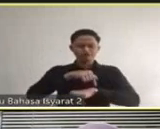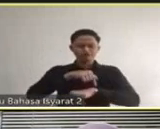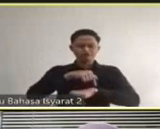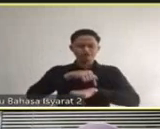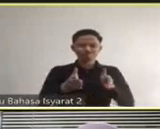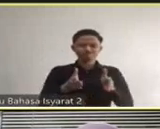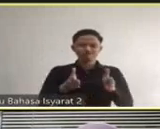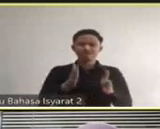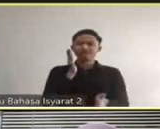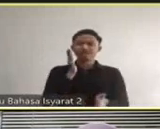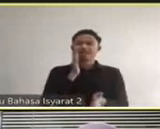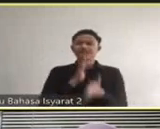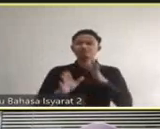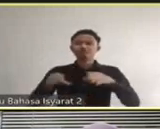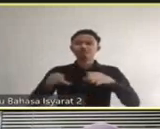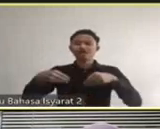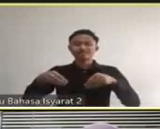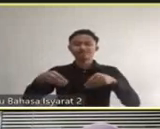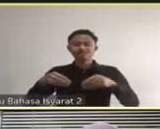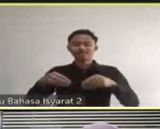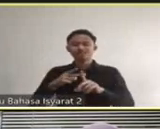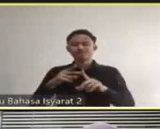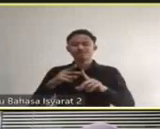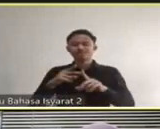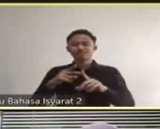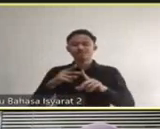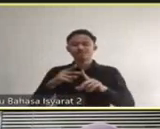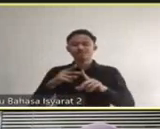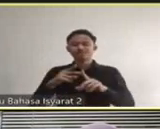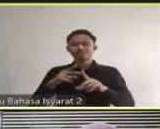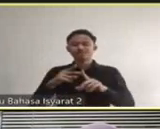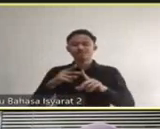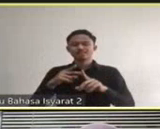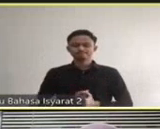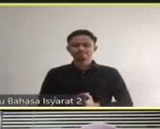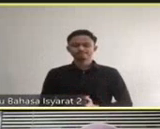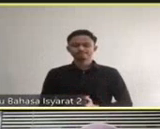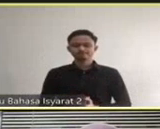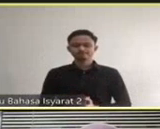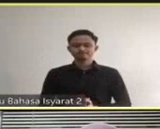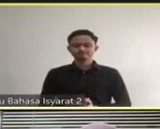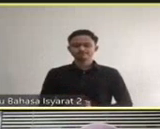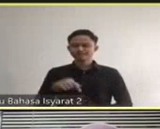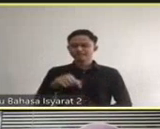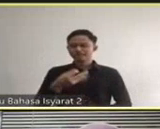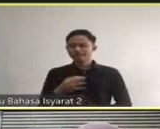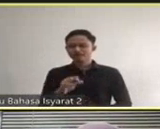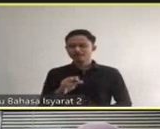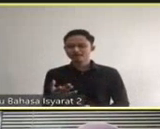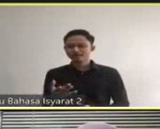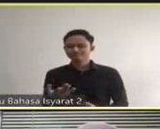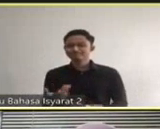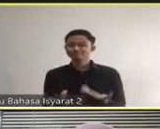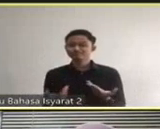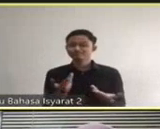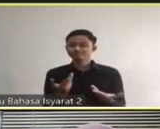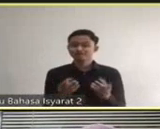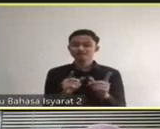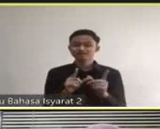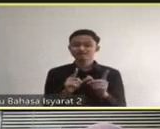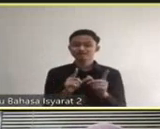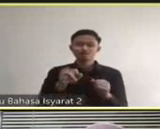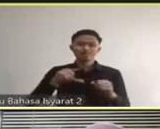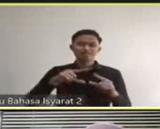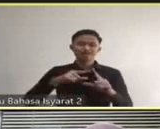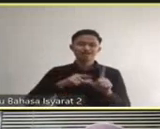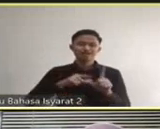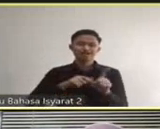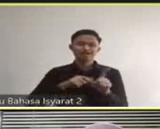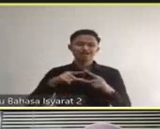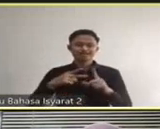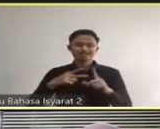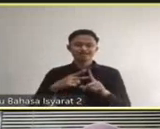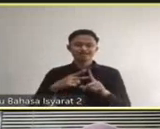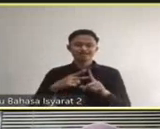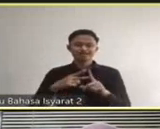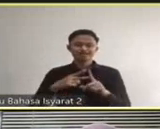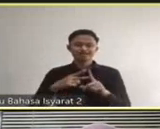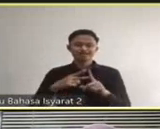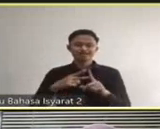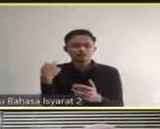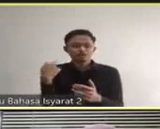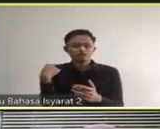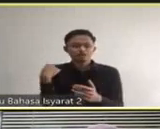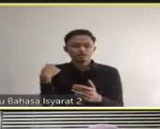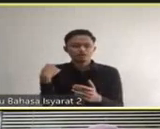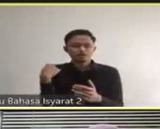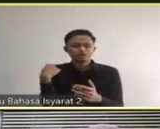ke hasil mungkin ya. Ini kan baru wilayah ya, mungkin agak turun nih, saya boleh minta